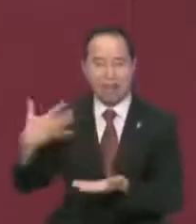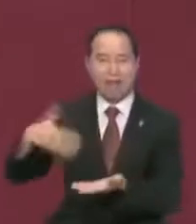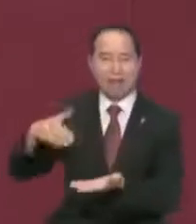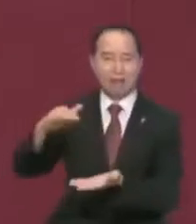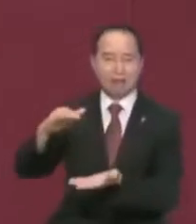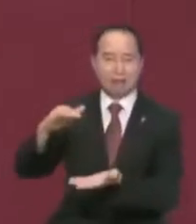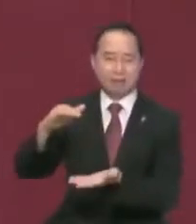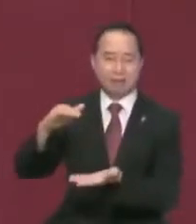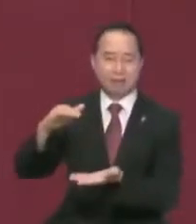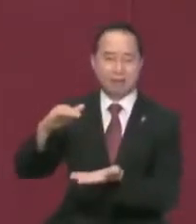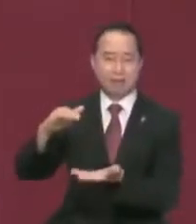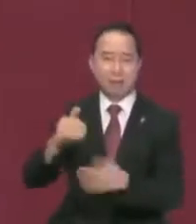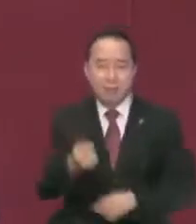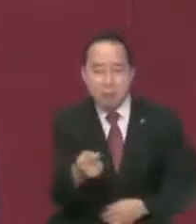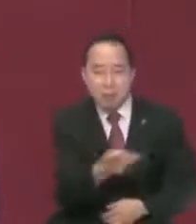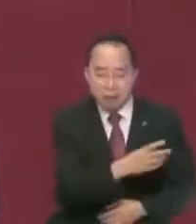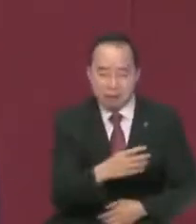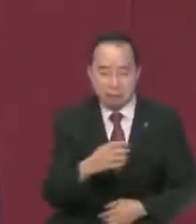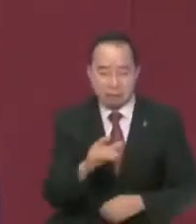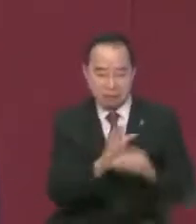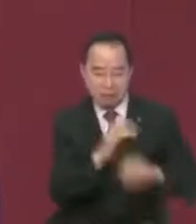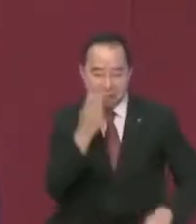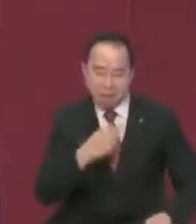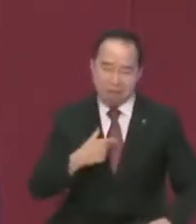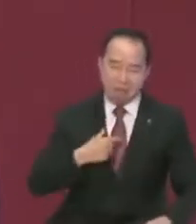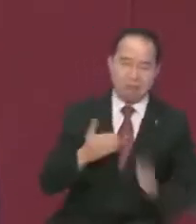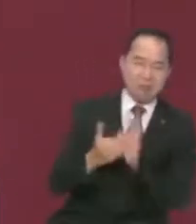방역을 조롱하고 거부하는 세력이 있습니다.